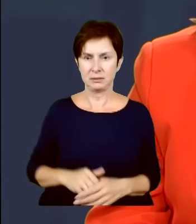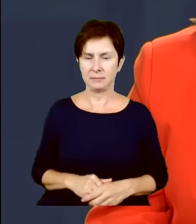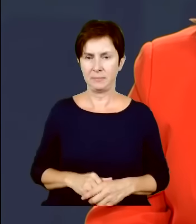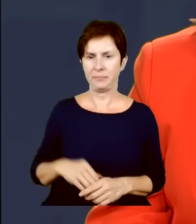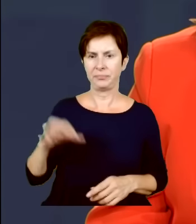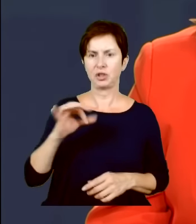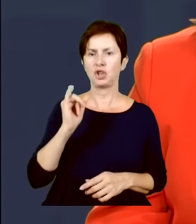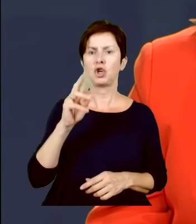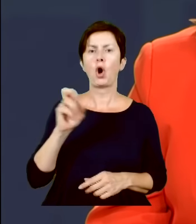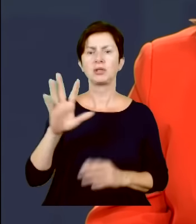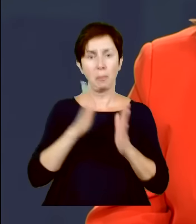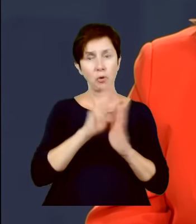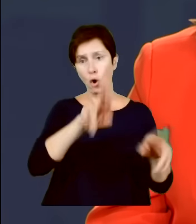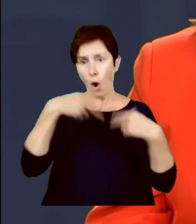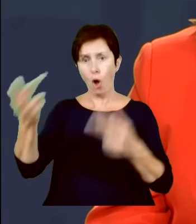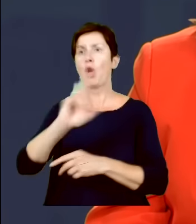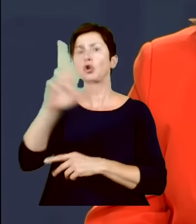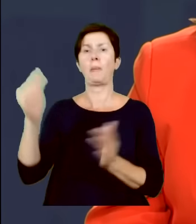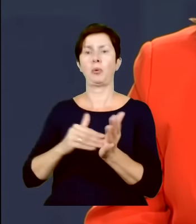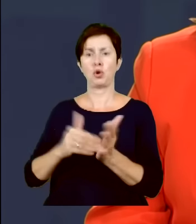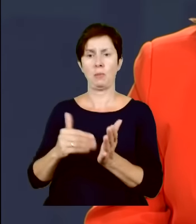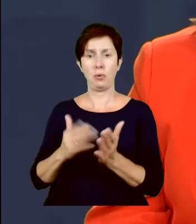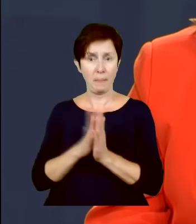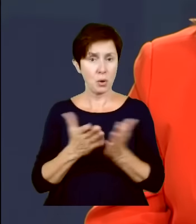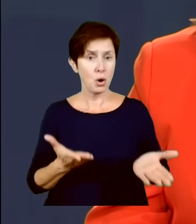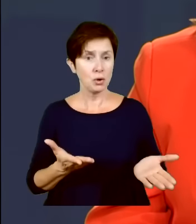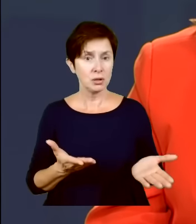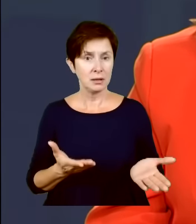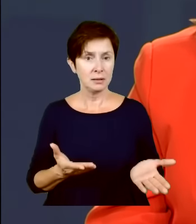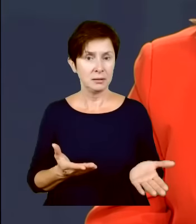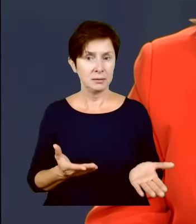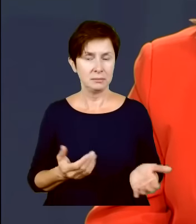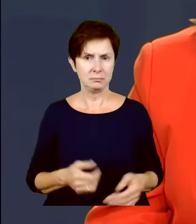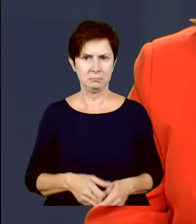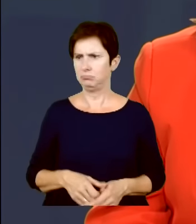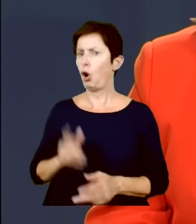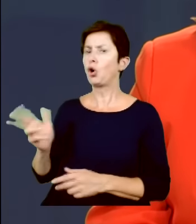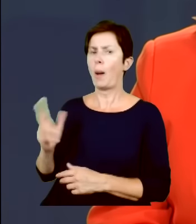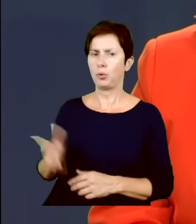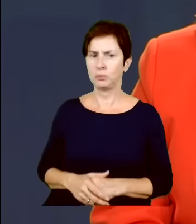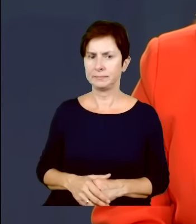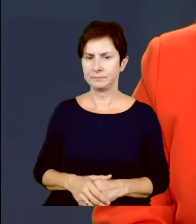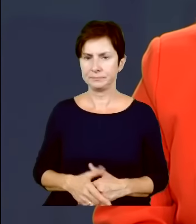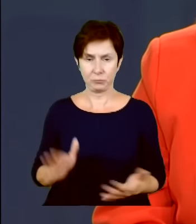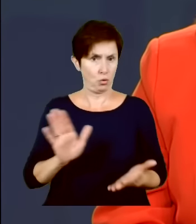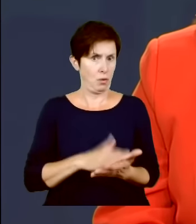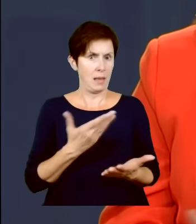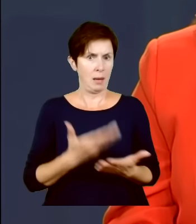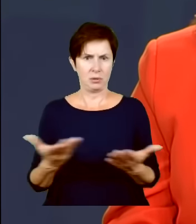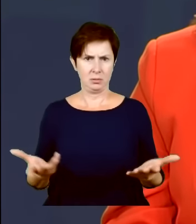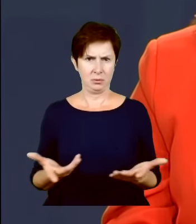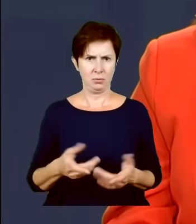Oddaj to komuś potrzebującemu No ale komu No na przykład niestety